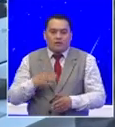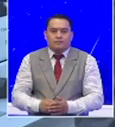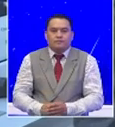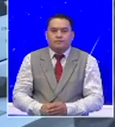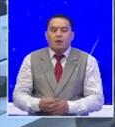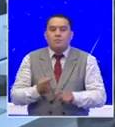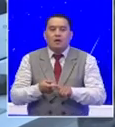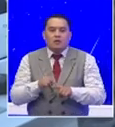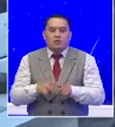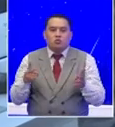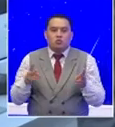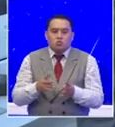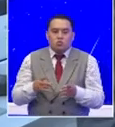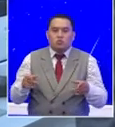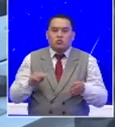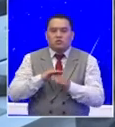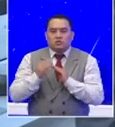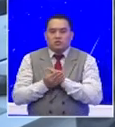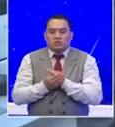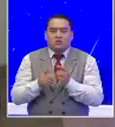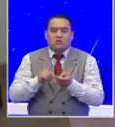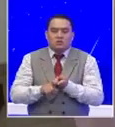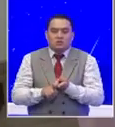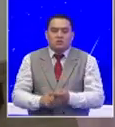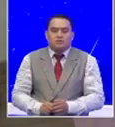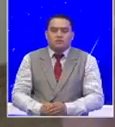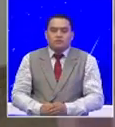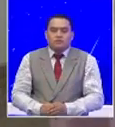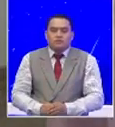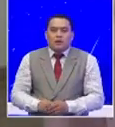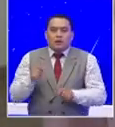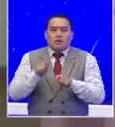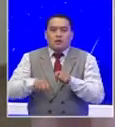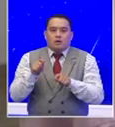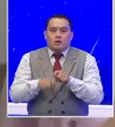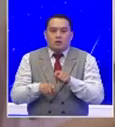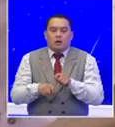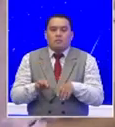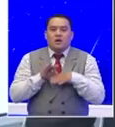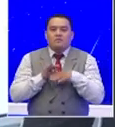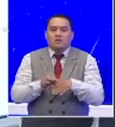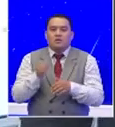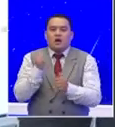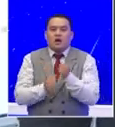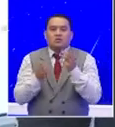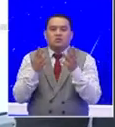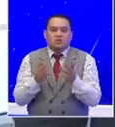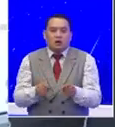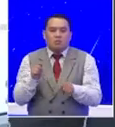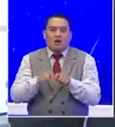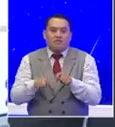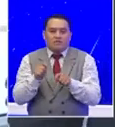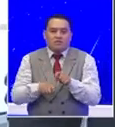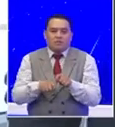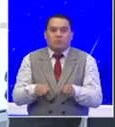риска. Поэтому нужно оградить их от контакта с людьми. Подобного рода рейды мониторинга группа проводит ежедневно. В день проверяющие в